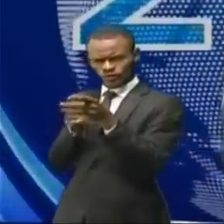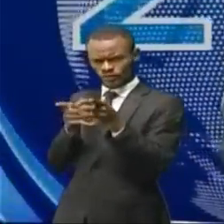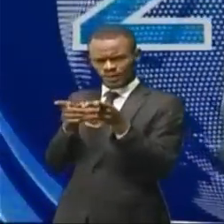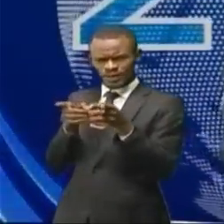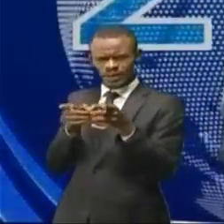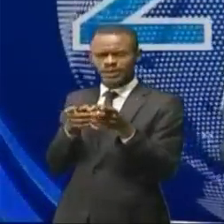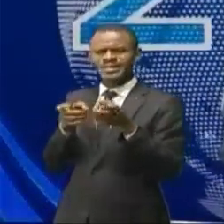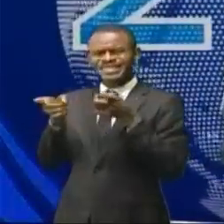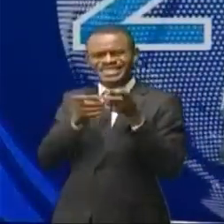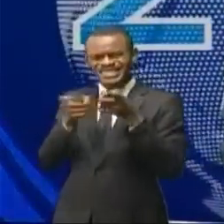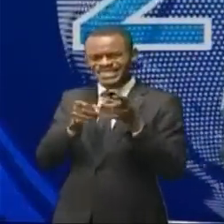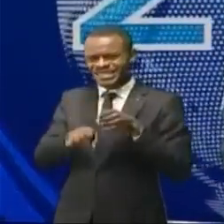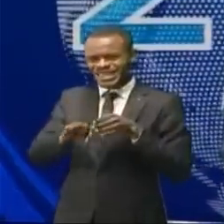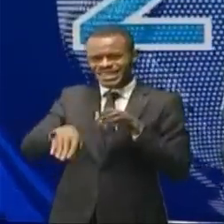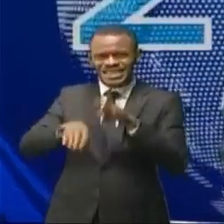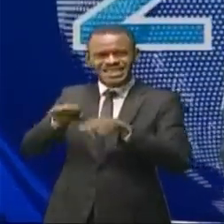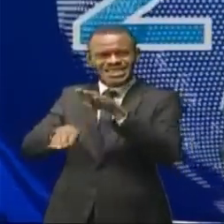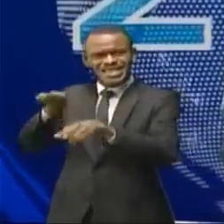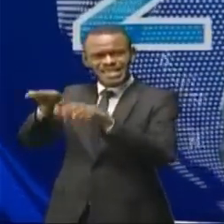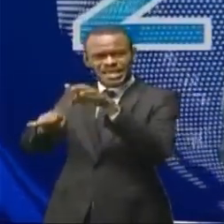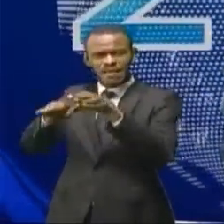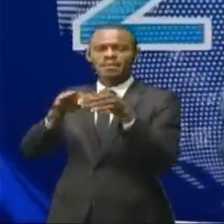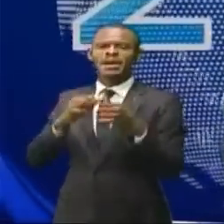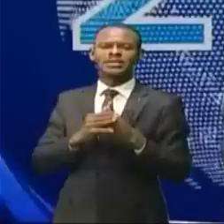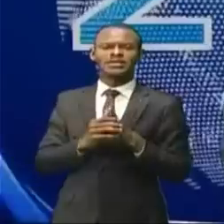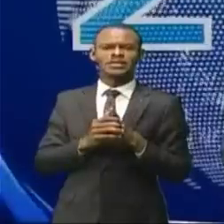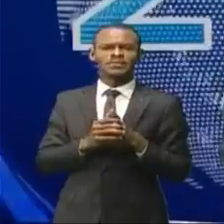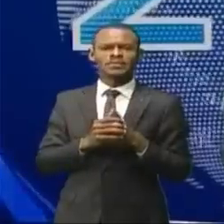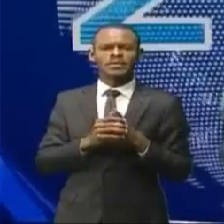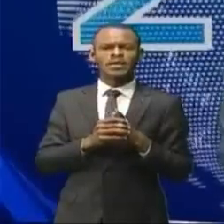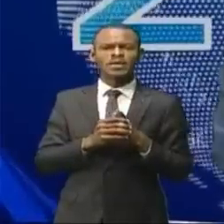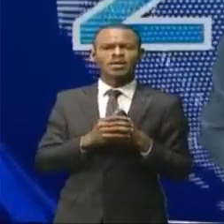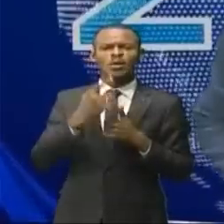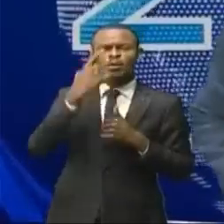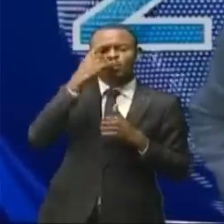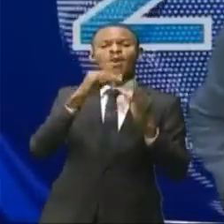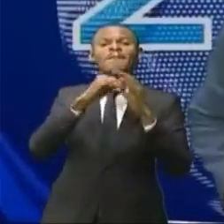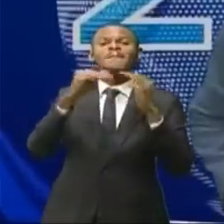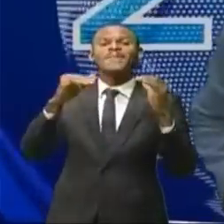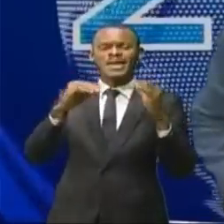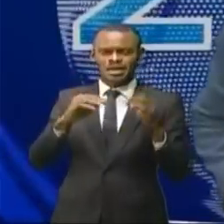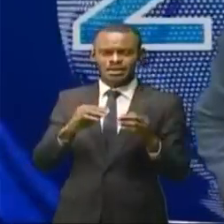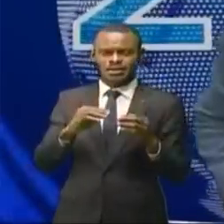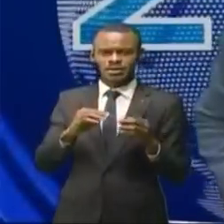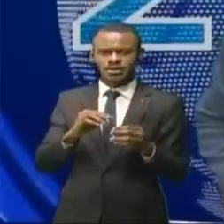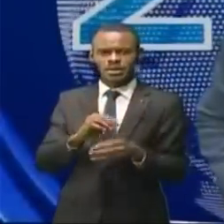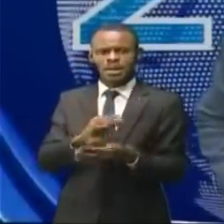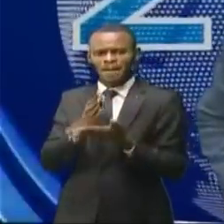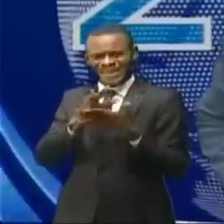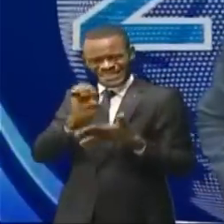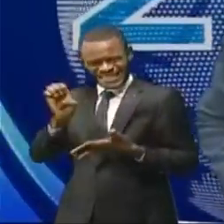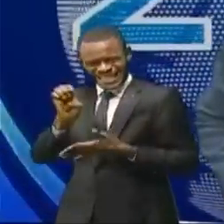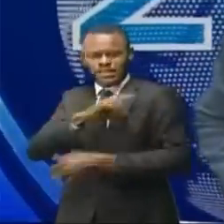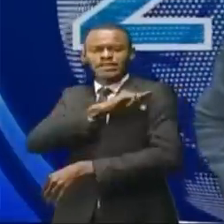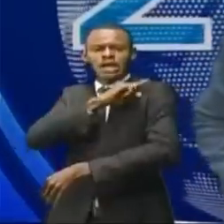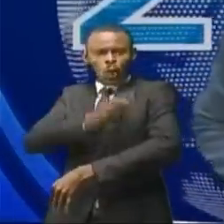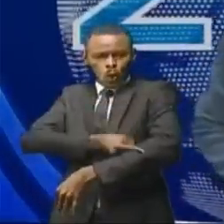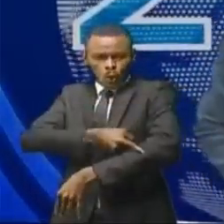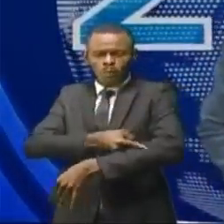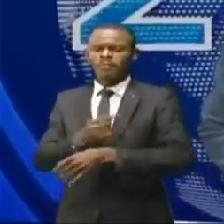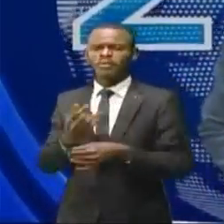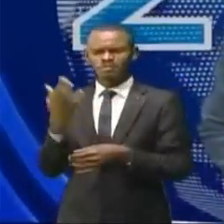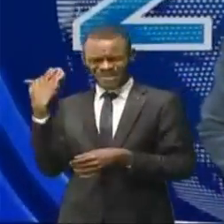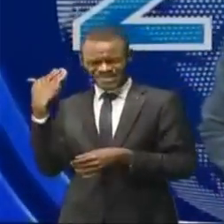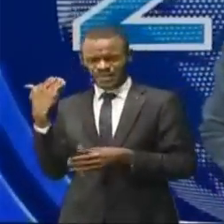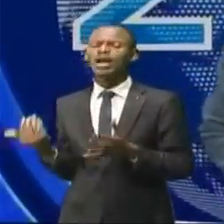est arrivé ce mercredi dans la ville de Goma dans la province du Nord qui vous sur place il a échangé avec les acteurs éthiques et nonatiques